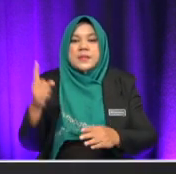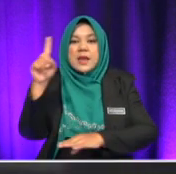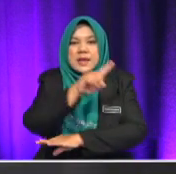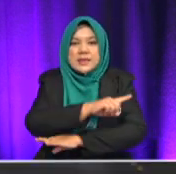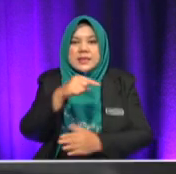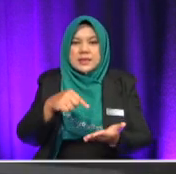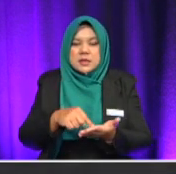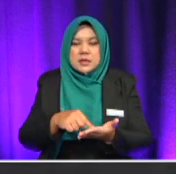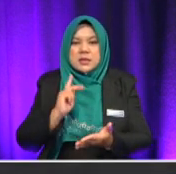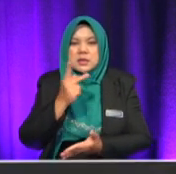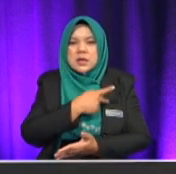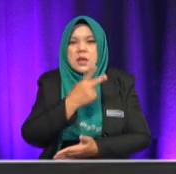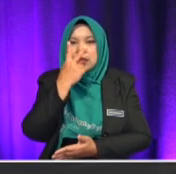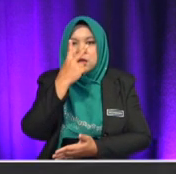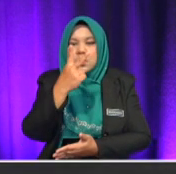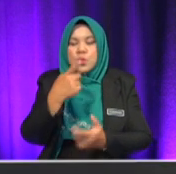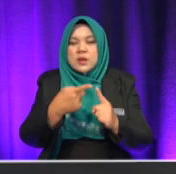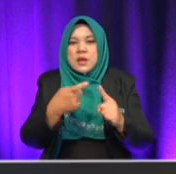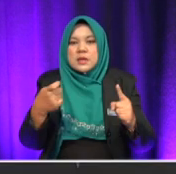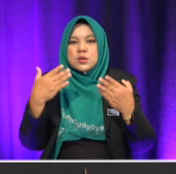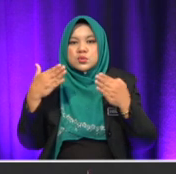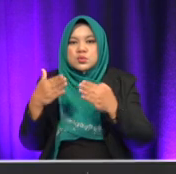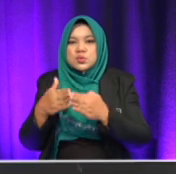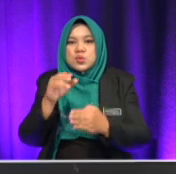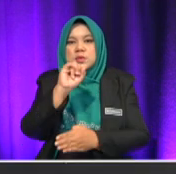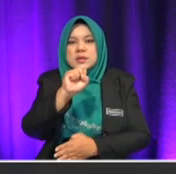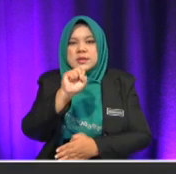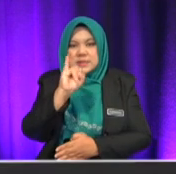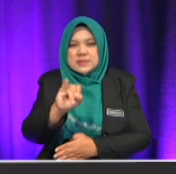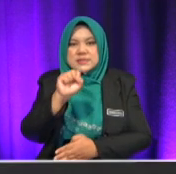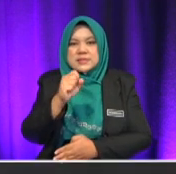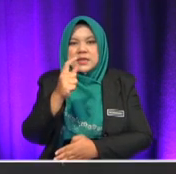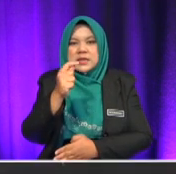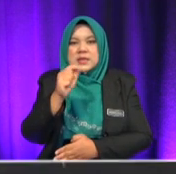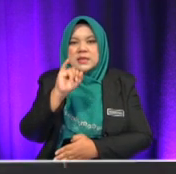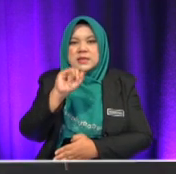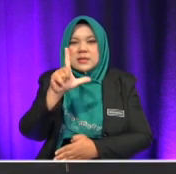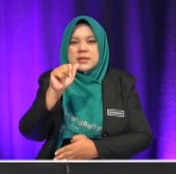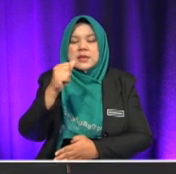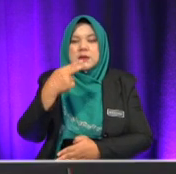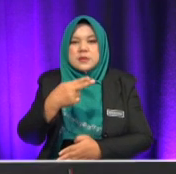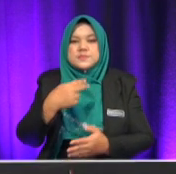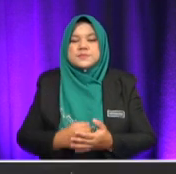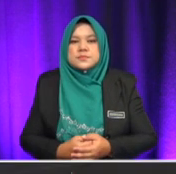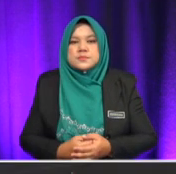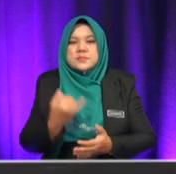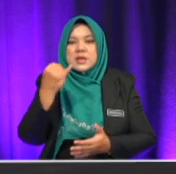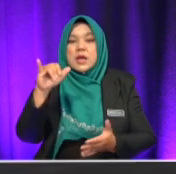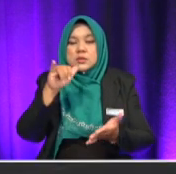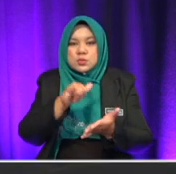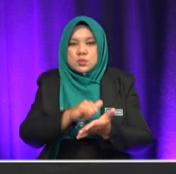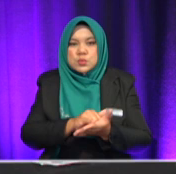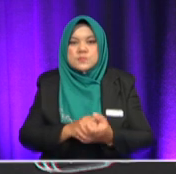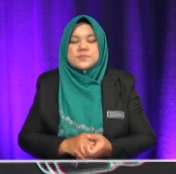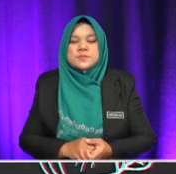kita tidak tengok pula dari sudut istilah yang dikehendaki oleh syaroh agama kita yaitu apa dia ah